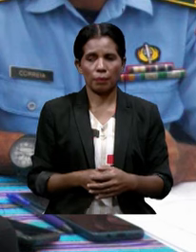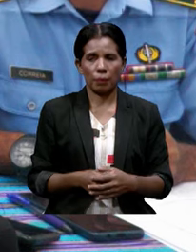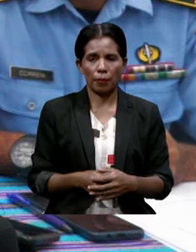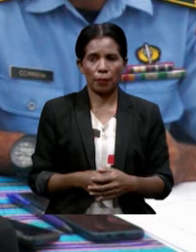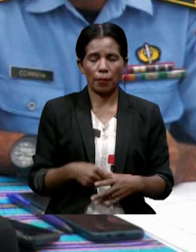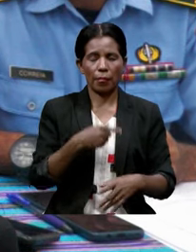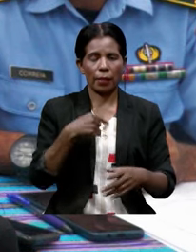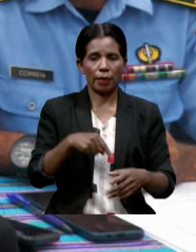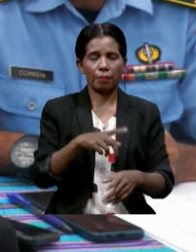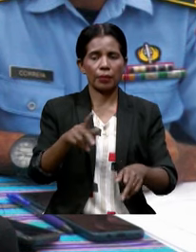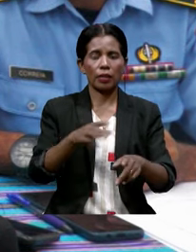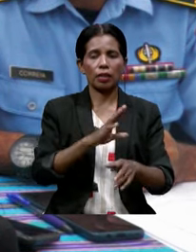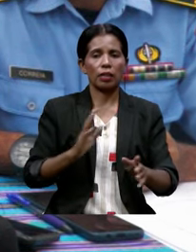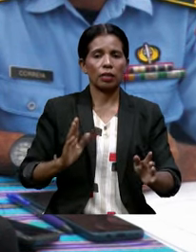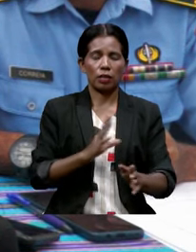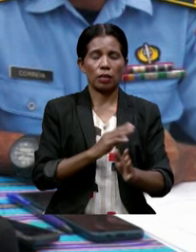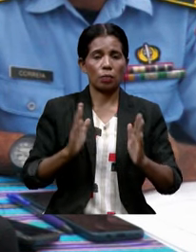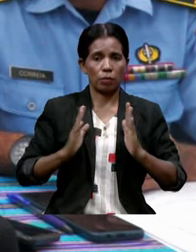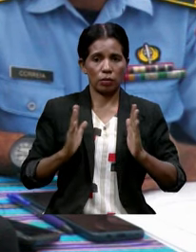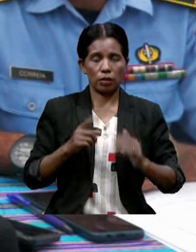sineza anesan loza mai